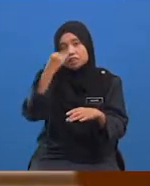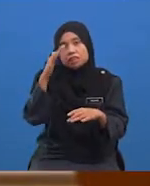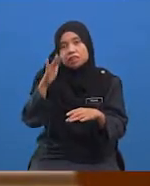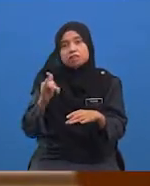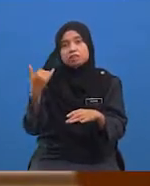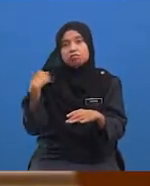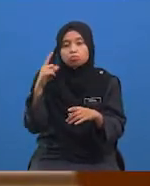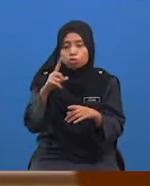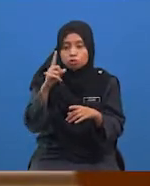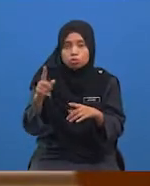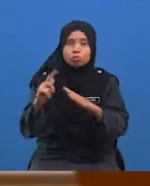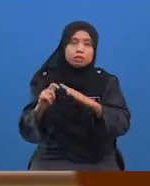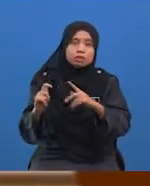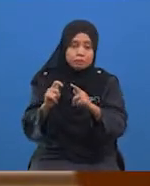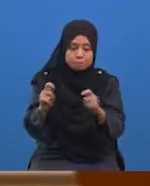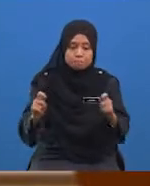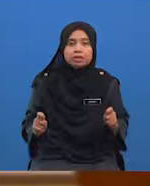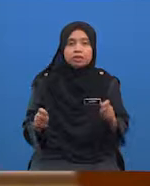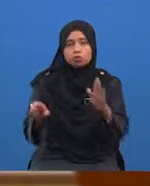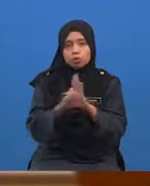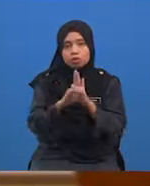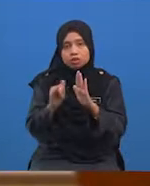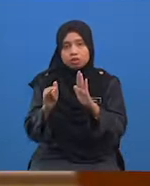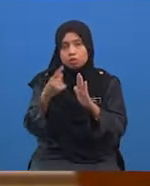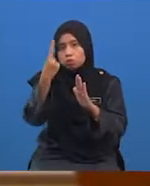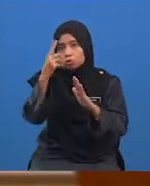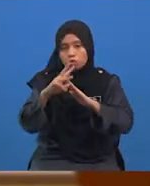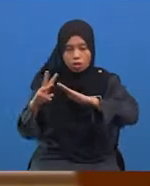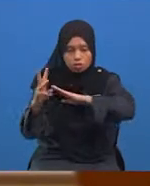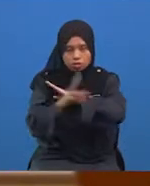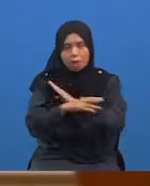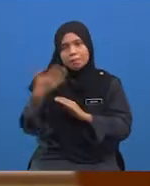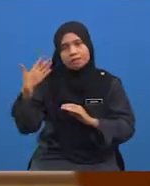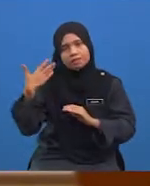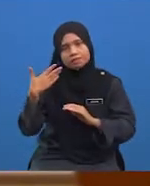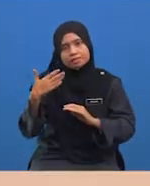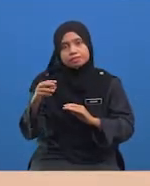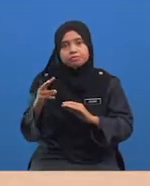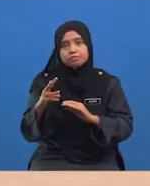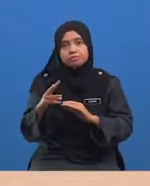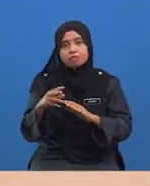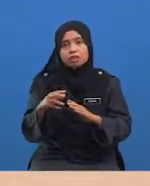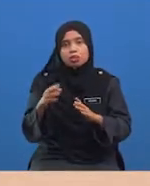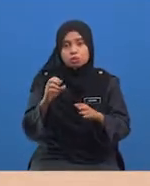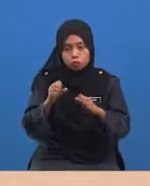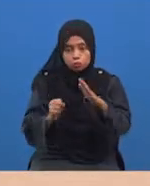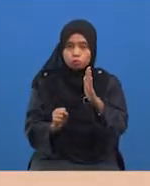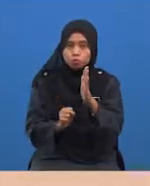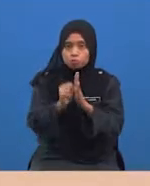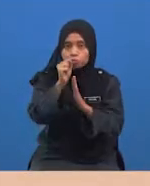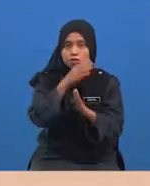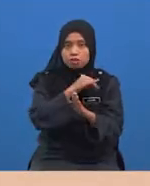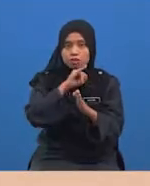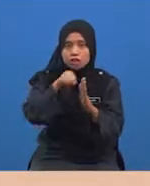di sesuatu kawasan. Contohnya, bagi kawasan panas, keadaan suhu dan